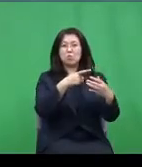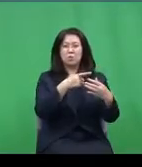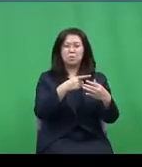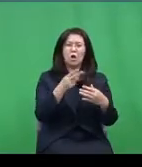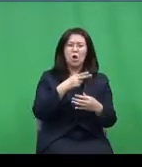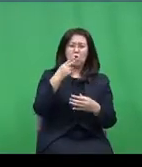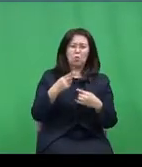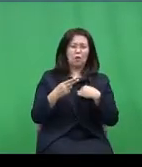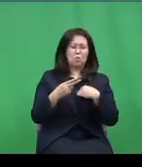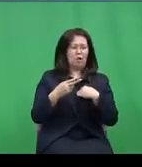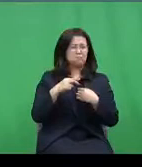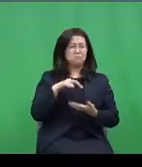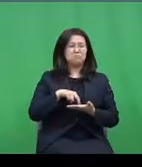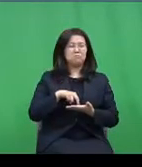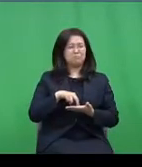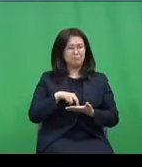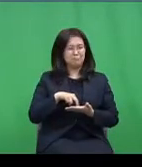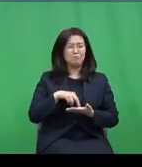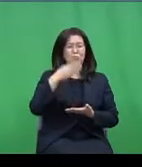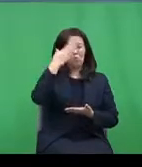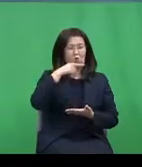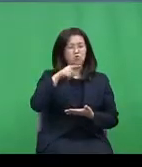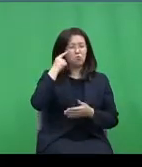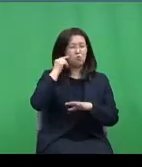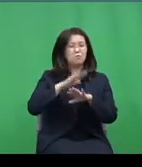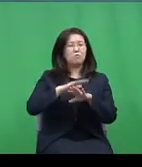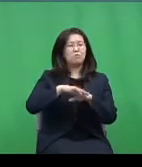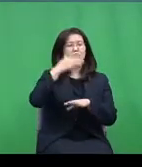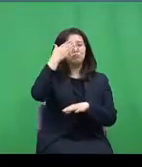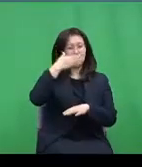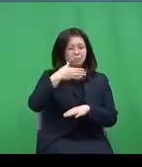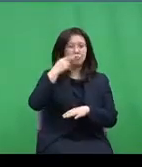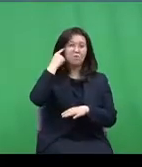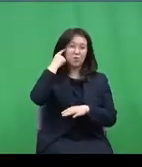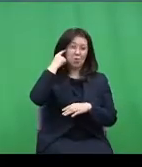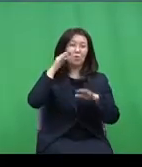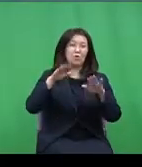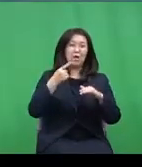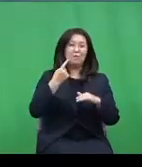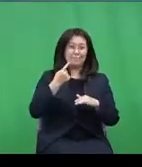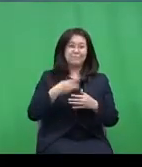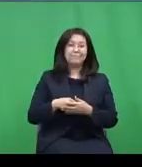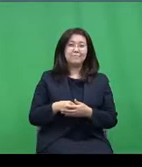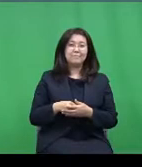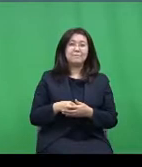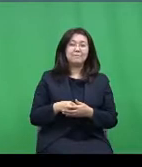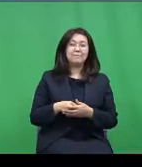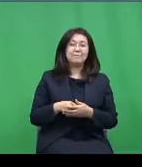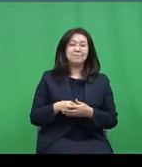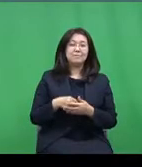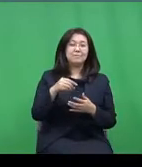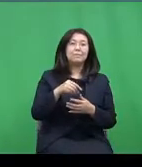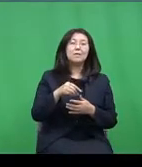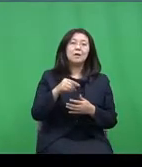はちょっとなんというか、まあ、こういうことを考えてらっしゃるんだなというふうに私は感じました。いるが